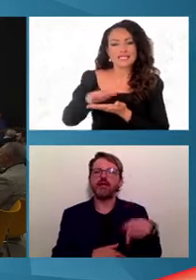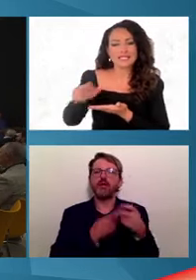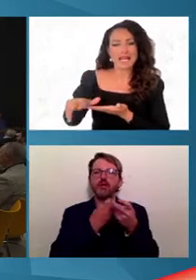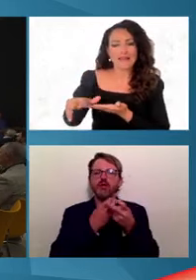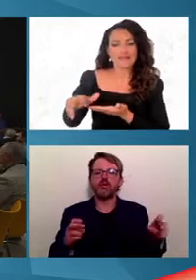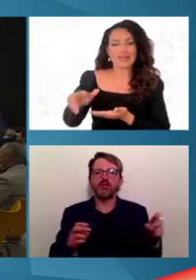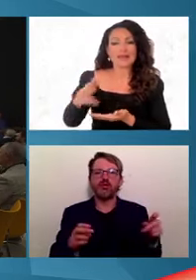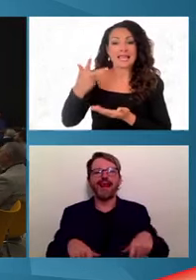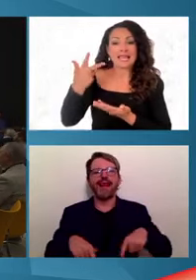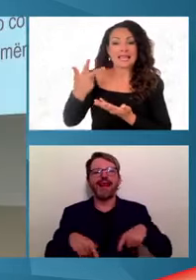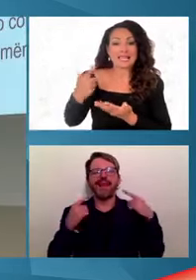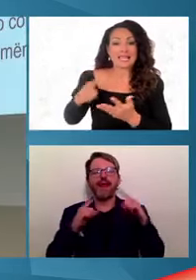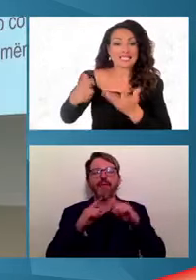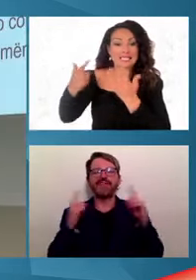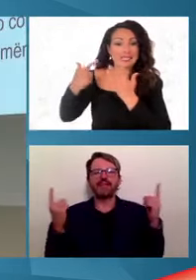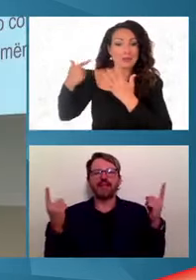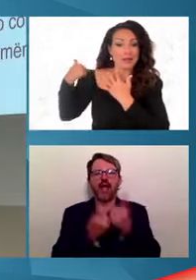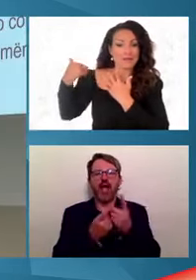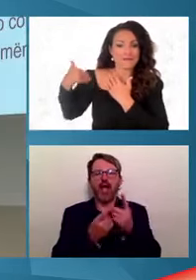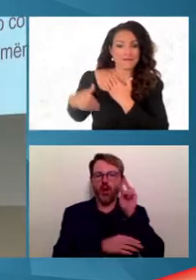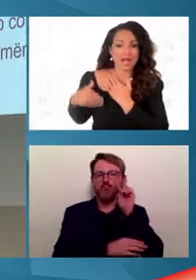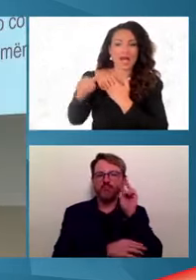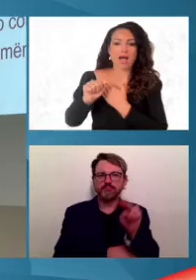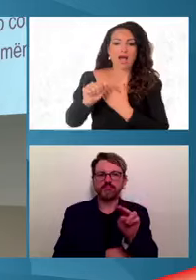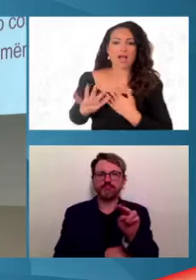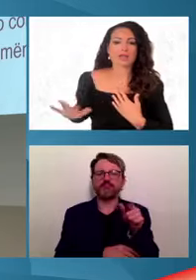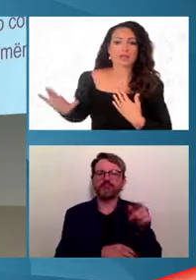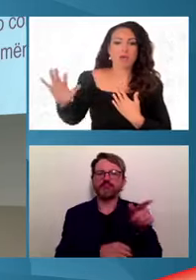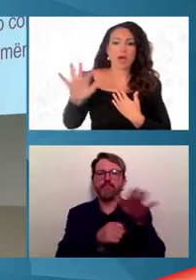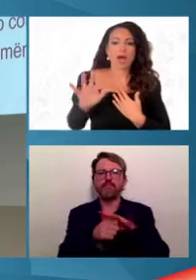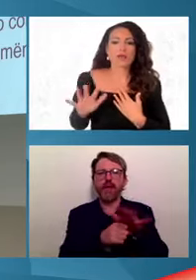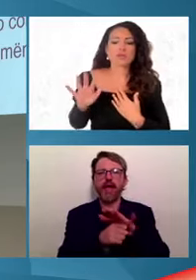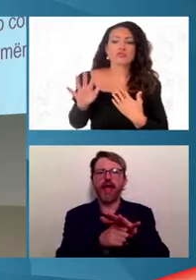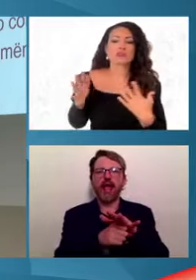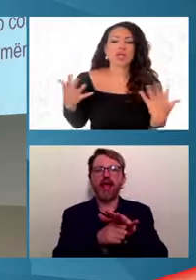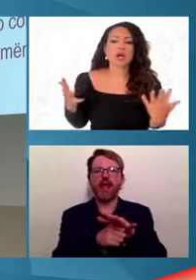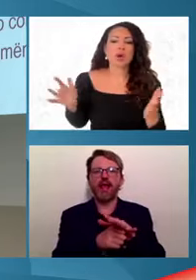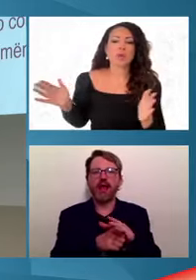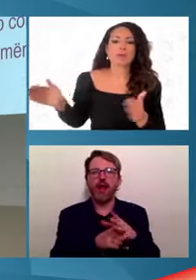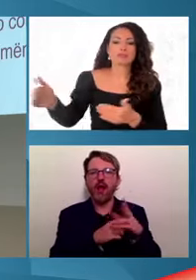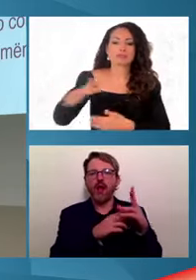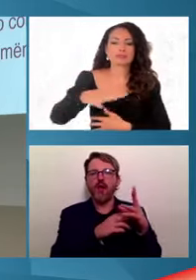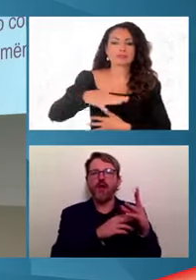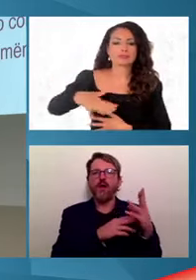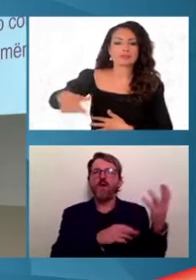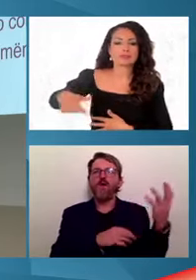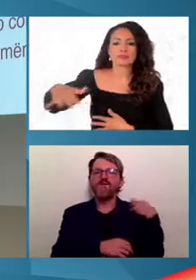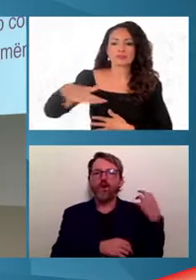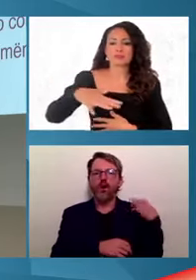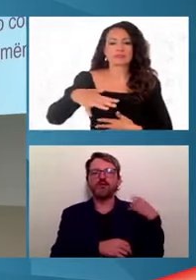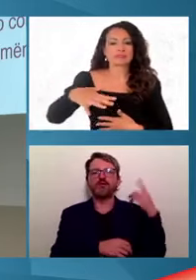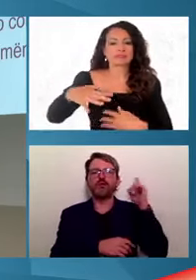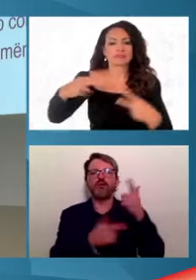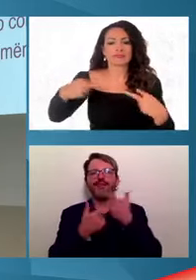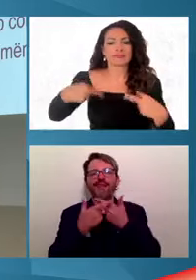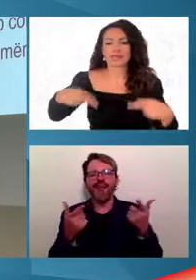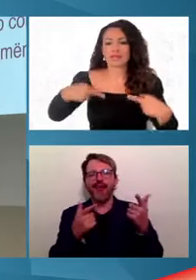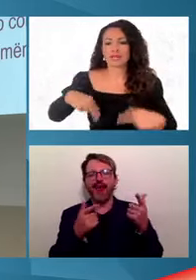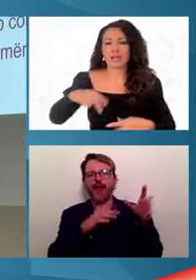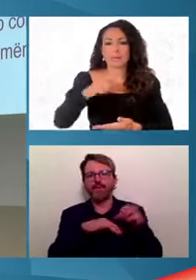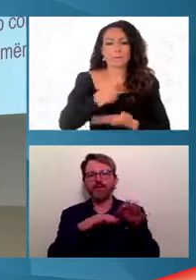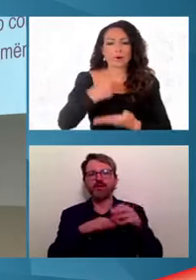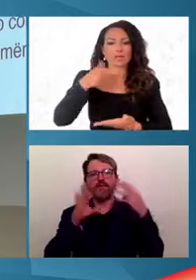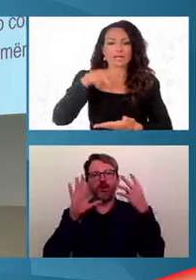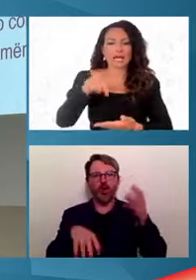Lebensraum gerichtet. Denn mit den Bereichen Forst und Landwirtschaft, Bevölkerungsschutz und Tourismus liegen sozusagen